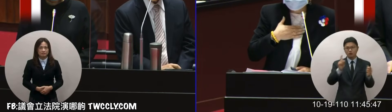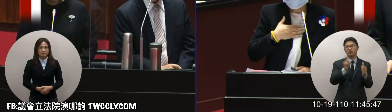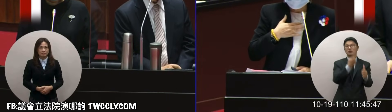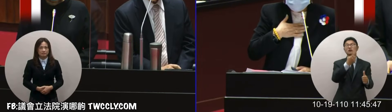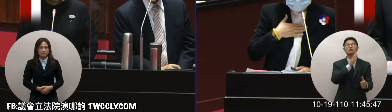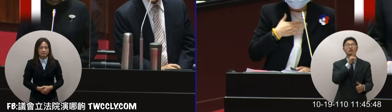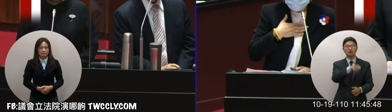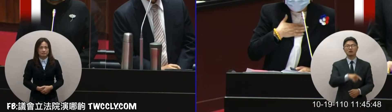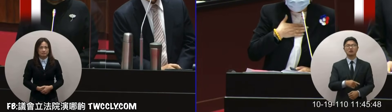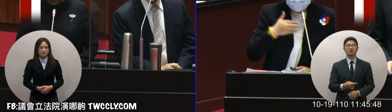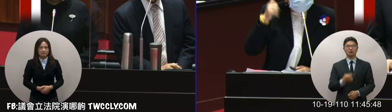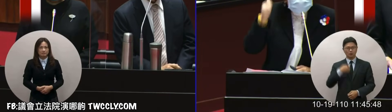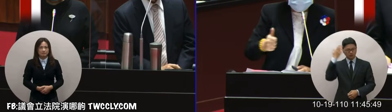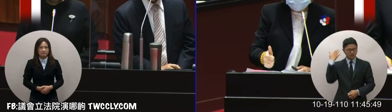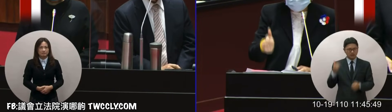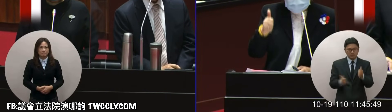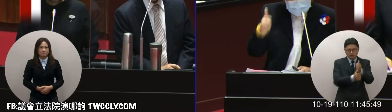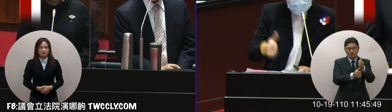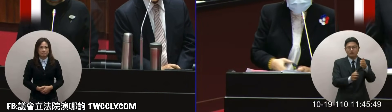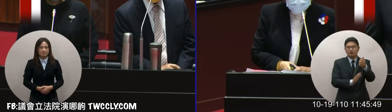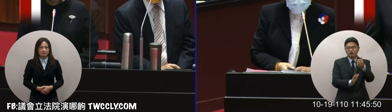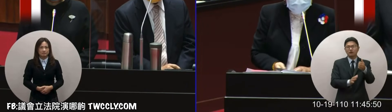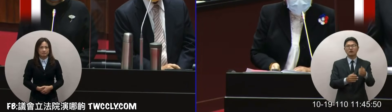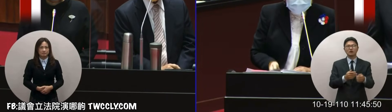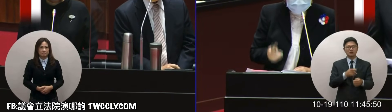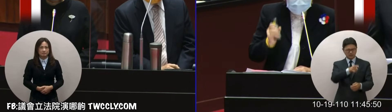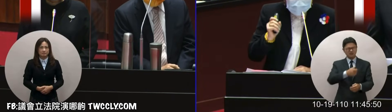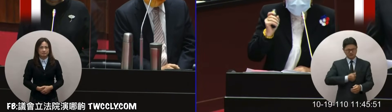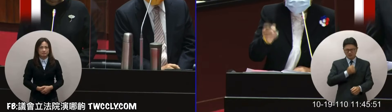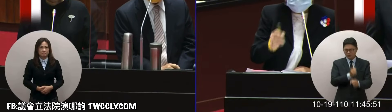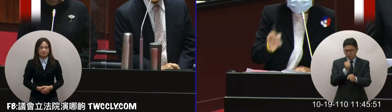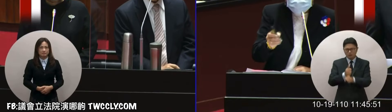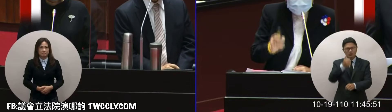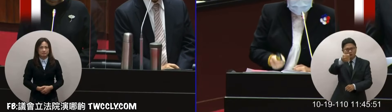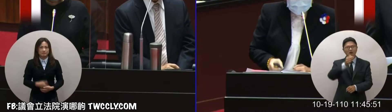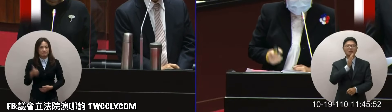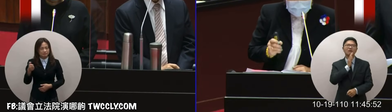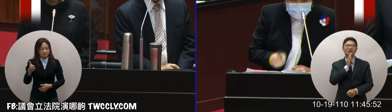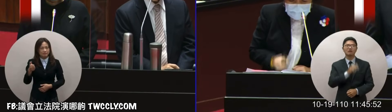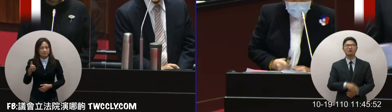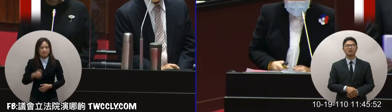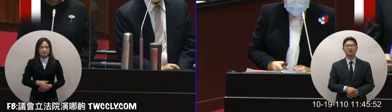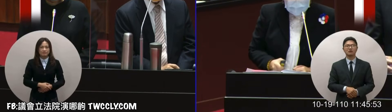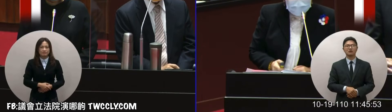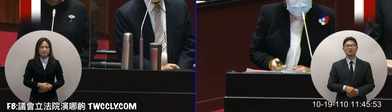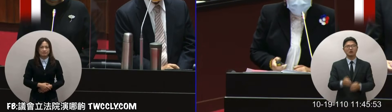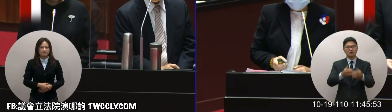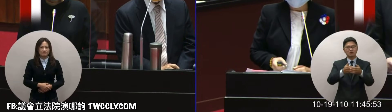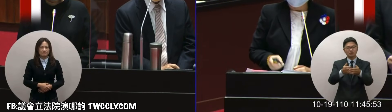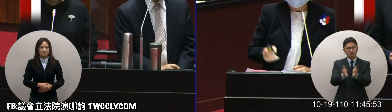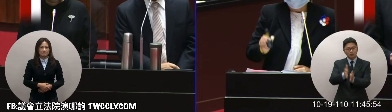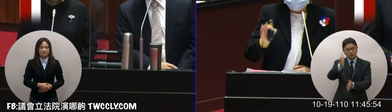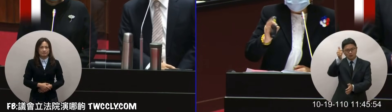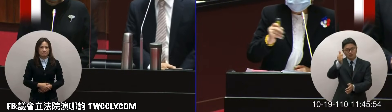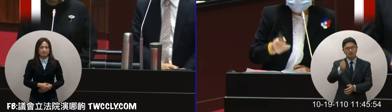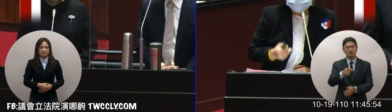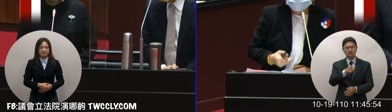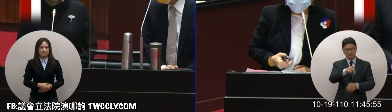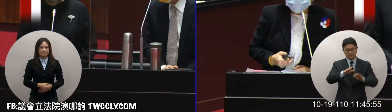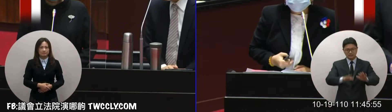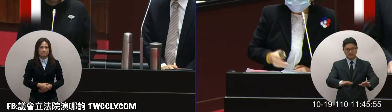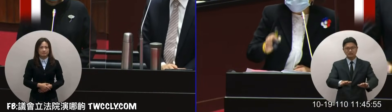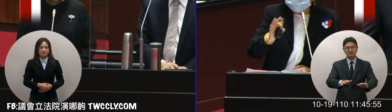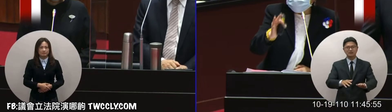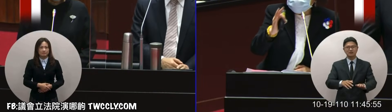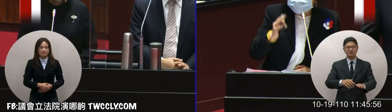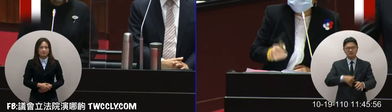其实我做过你的部属，我刚刚你嘛是真的是很能干的， 而且 但是部长，咱今嘛吼。几季